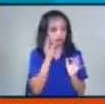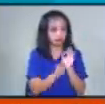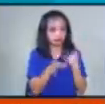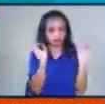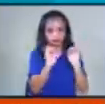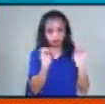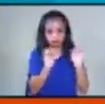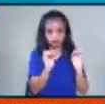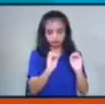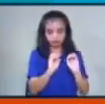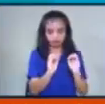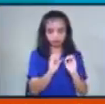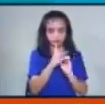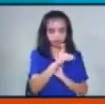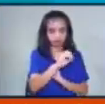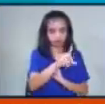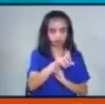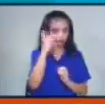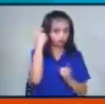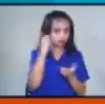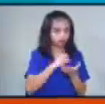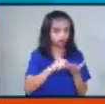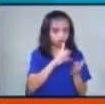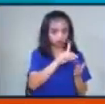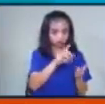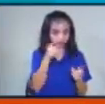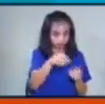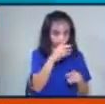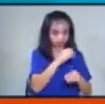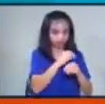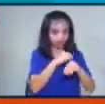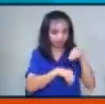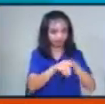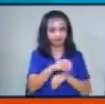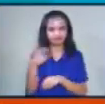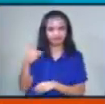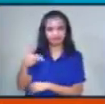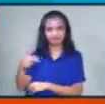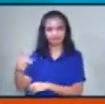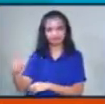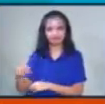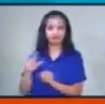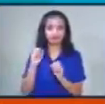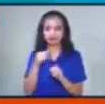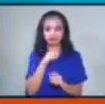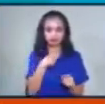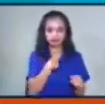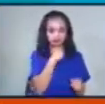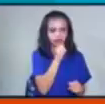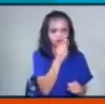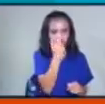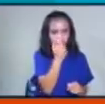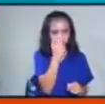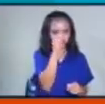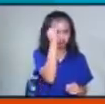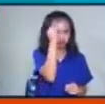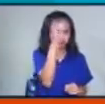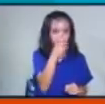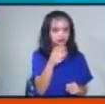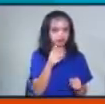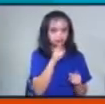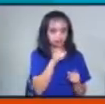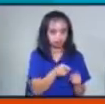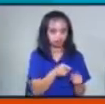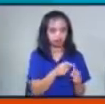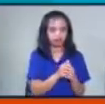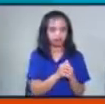si Dole Secretary Bello, kayo pong pumalit. Napakagaling niyo po, sir. Hindi, sir. Hindi ako nagbibiro, sir. Talagang sinasabi niyo